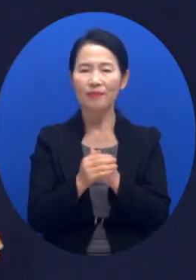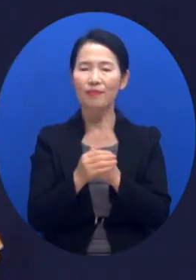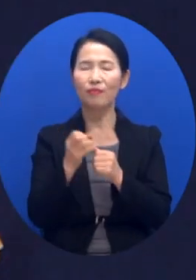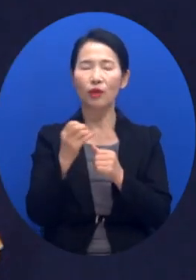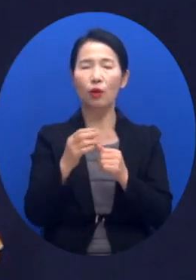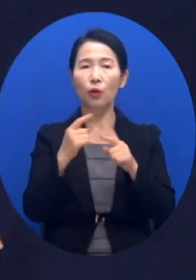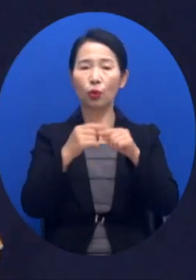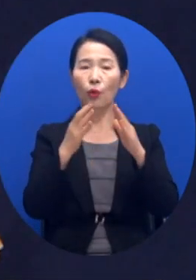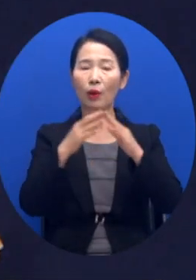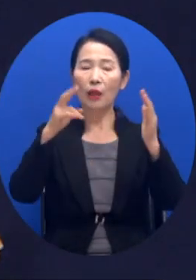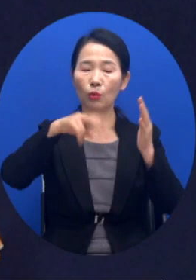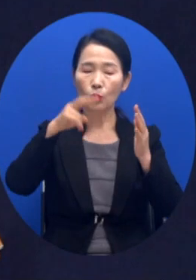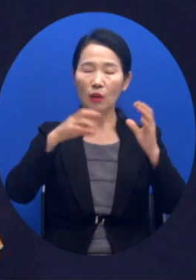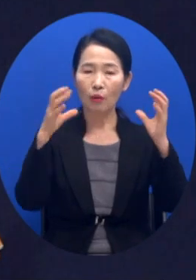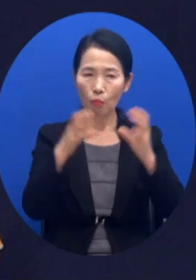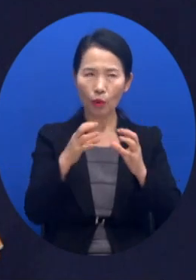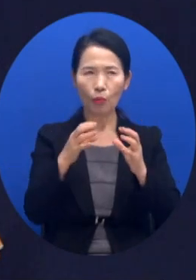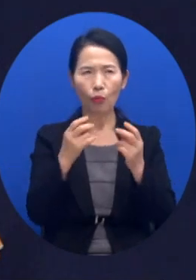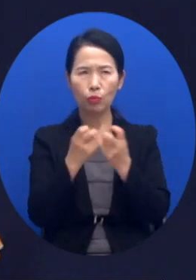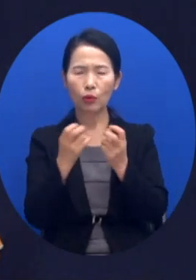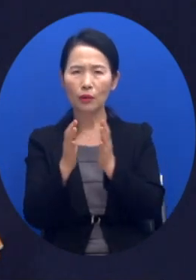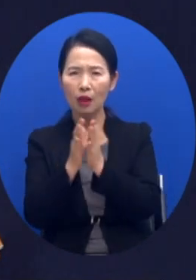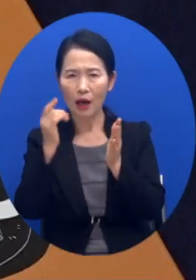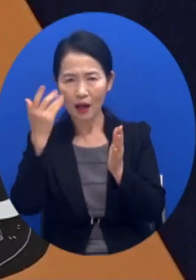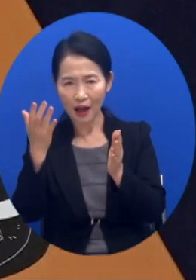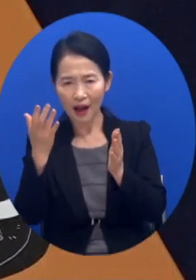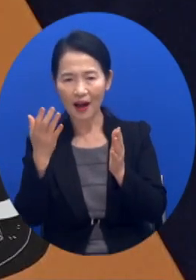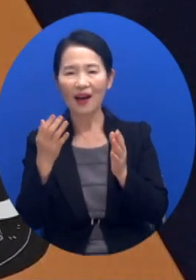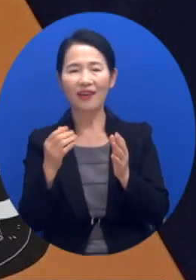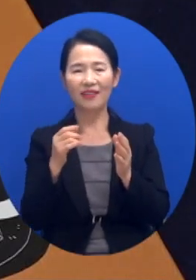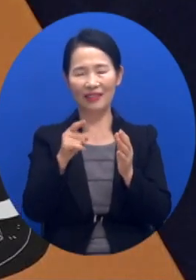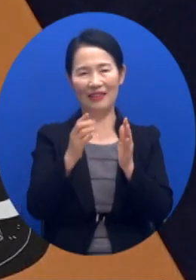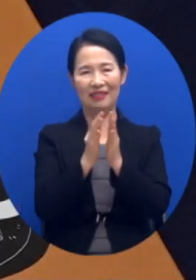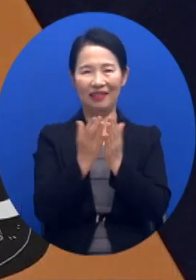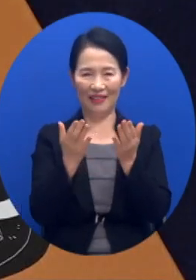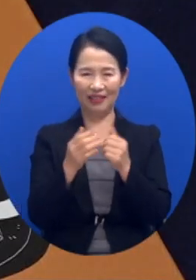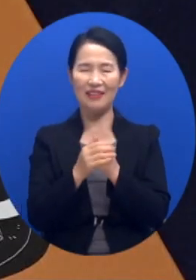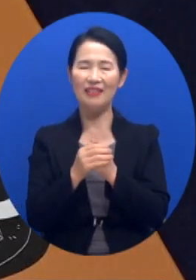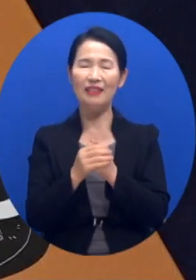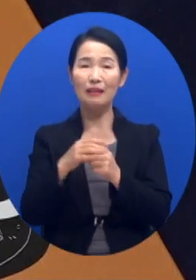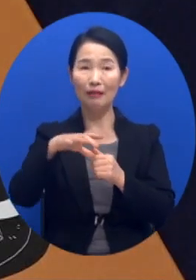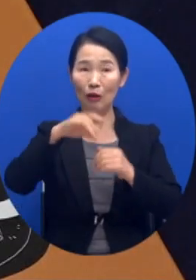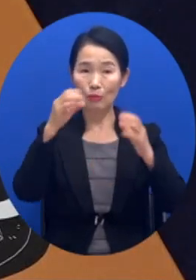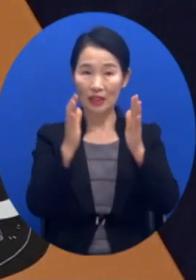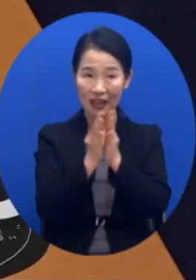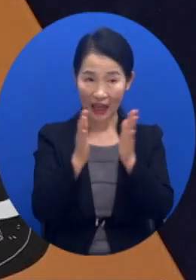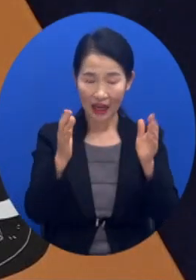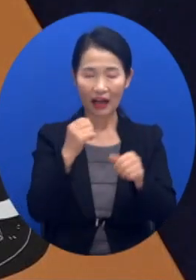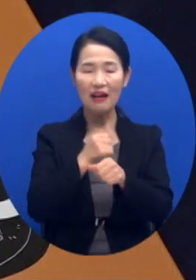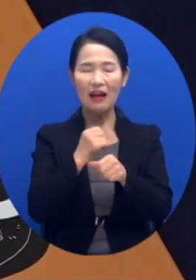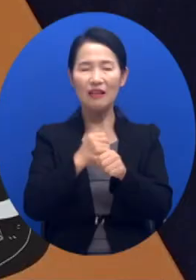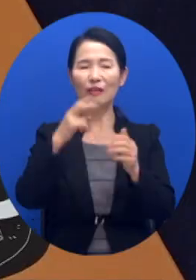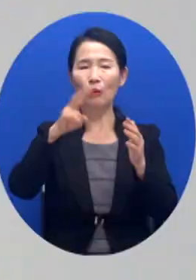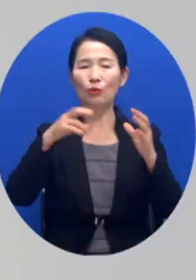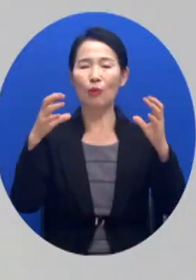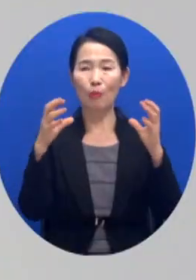모임, 어떻게 시작할지 막막하다면 이 책은 어떨까? 처음 시작하는 우리 교회 독서